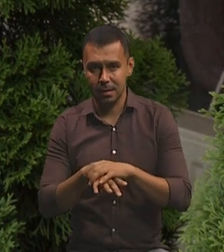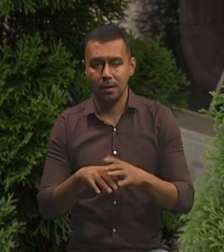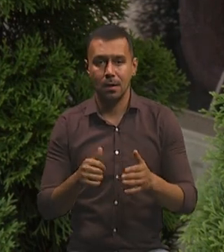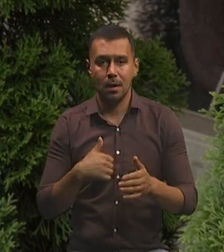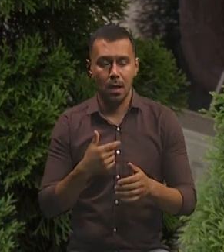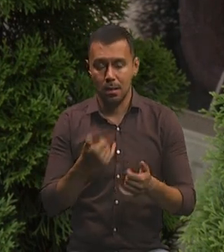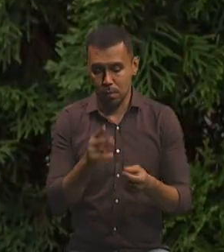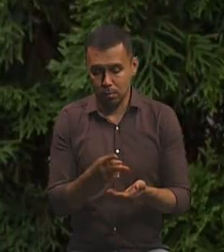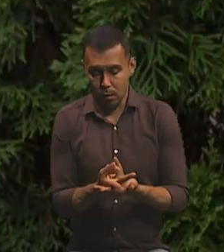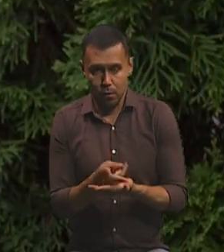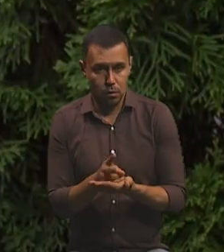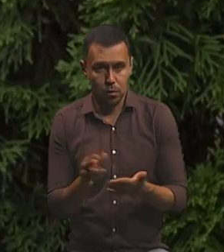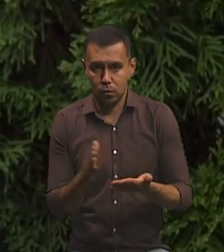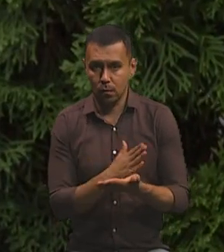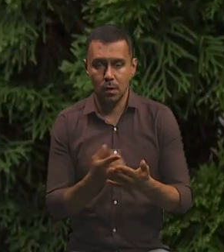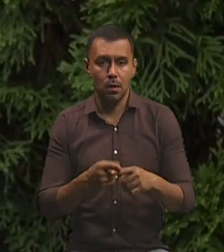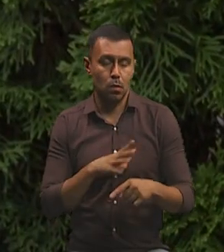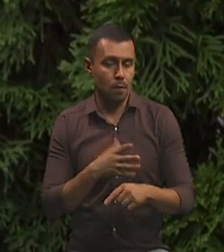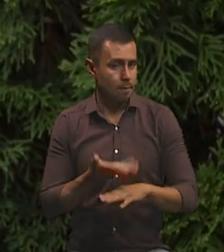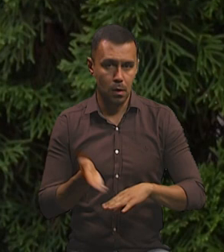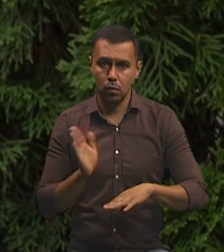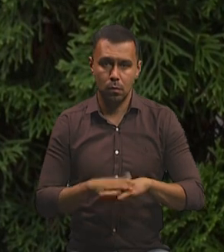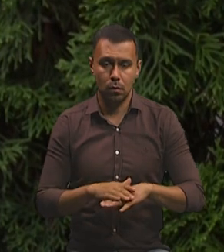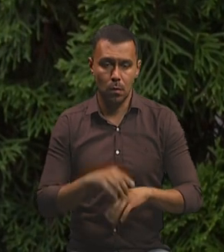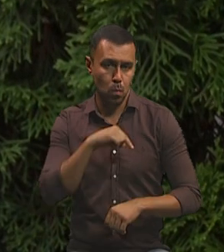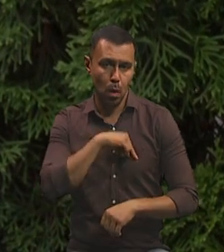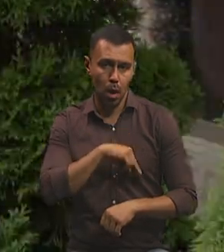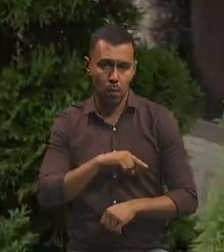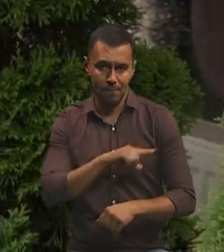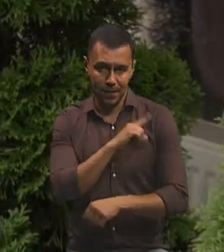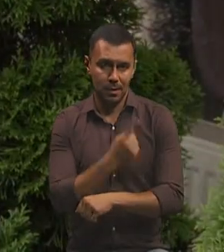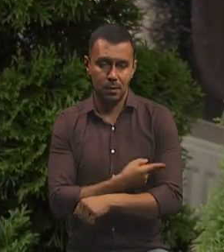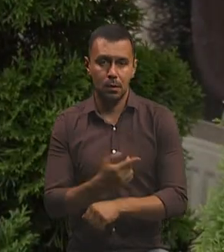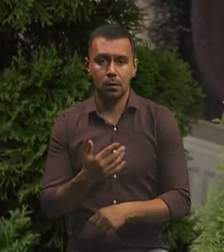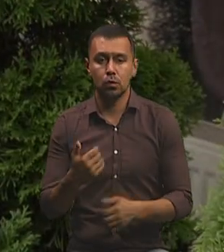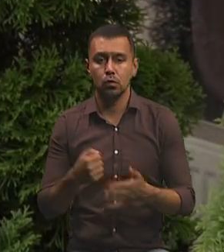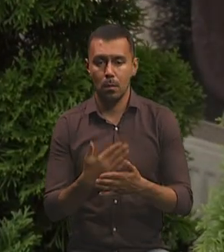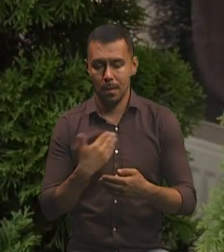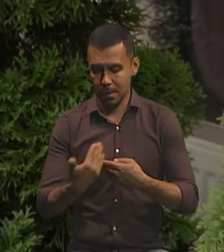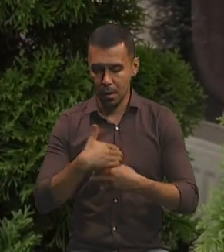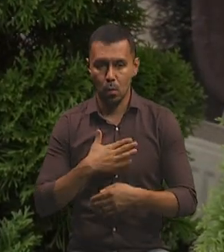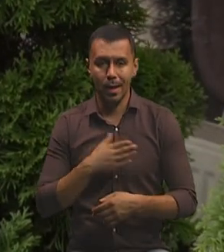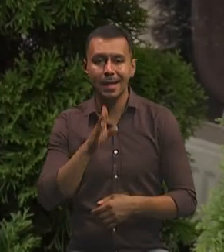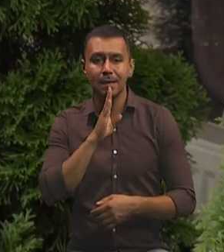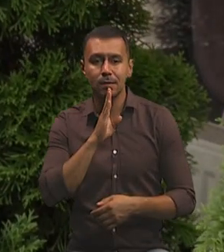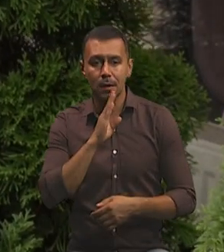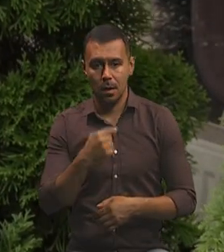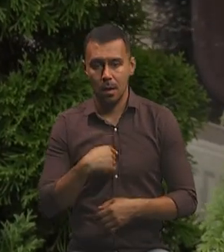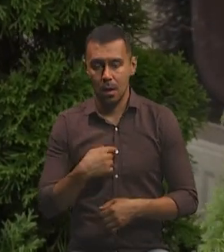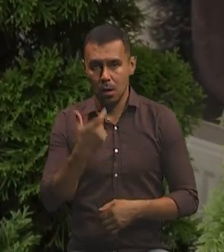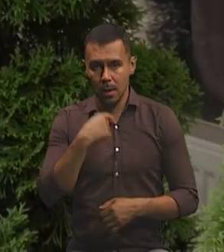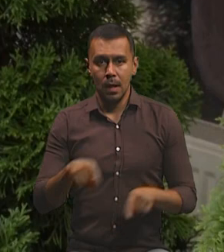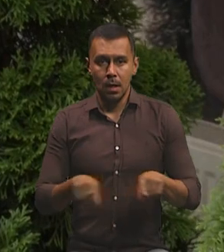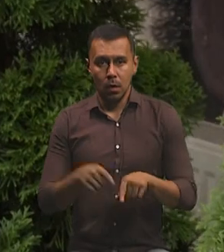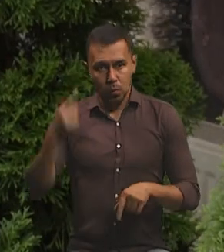не міг повернутися взагалі. Це було дуже важко, морально і фізично. До мене приїжджала дівчина. Я собі так